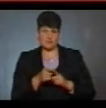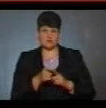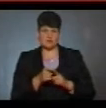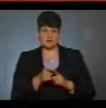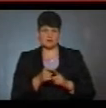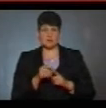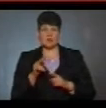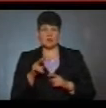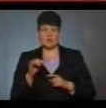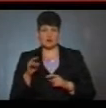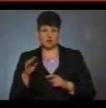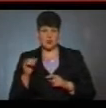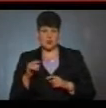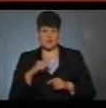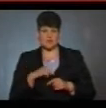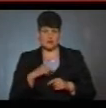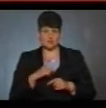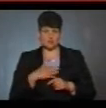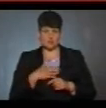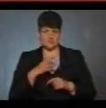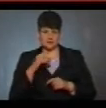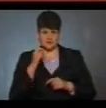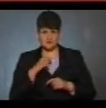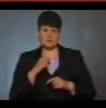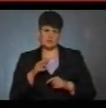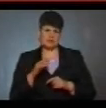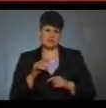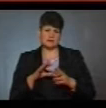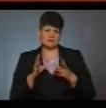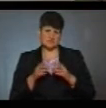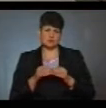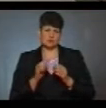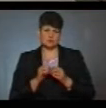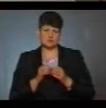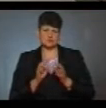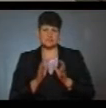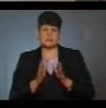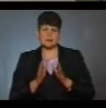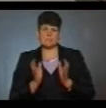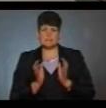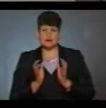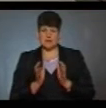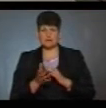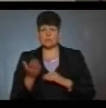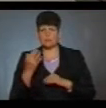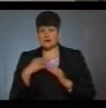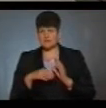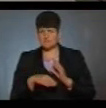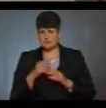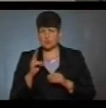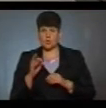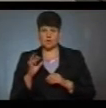настрої в нашому регіоні загальноукраїнським? Тенденції в цілому зберігаються щодо і попередніх виборів, і в